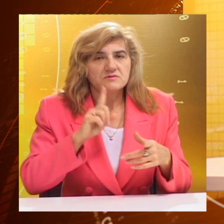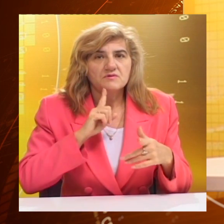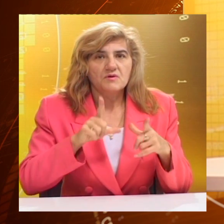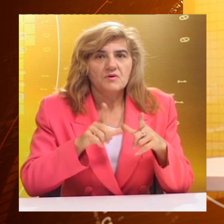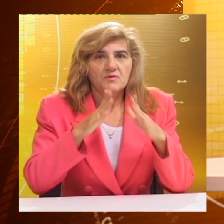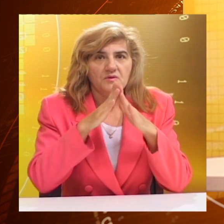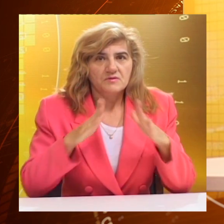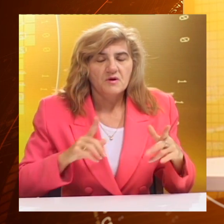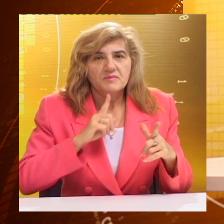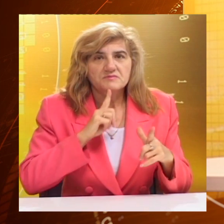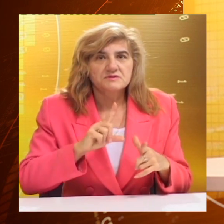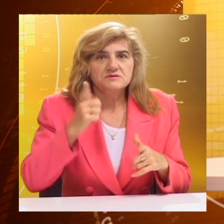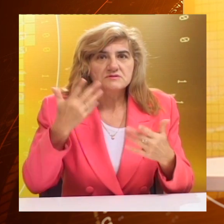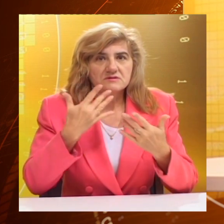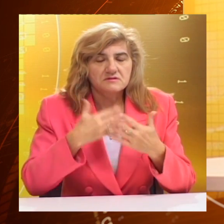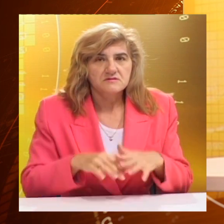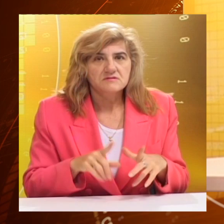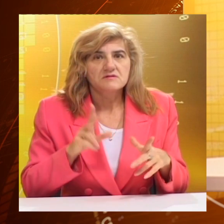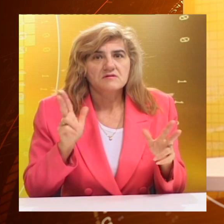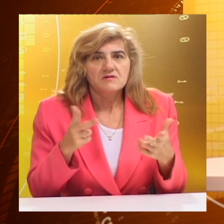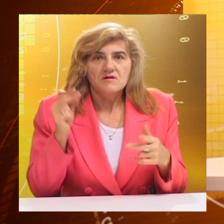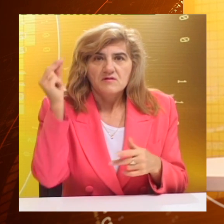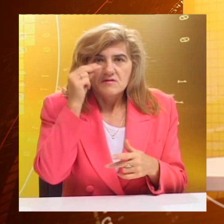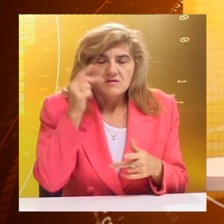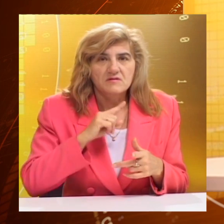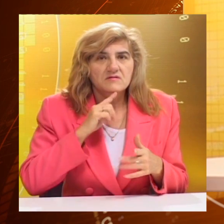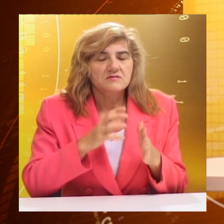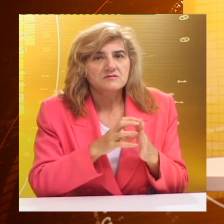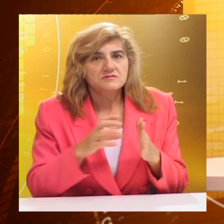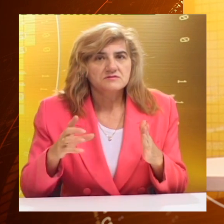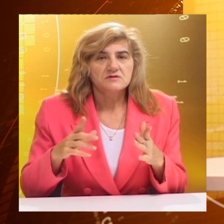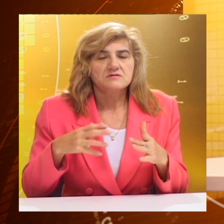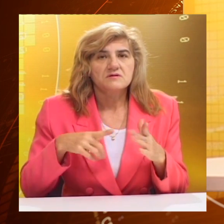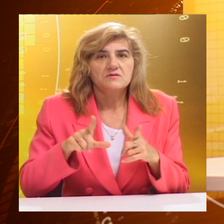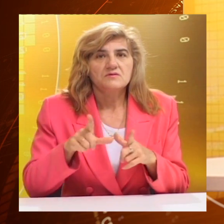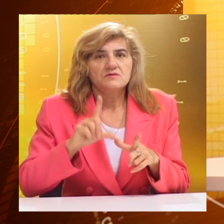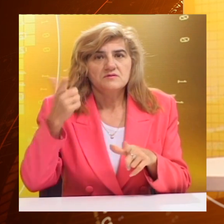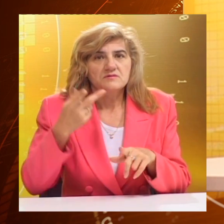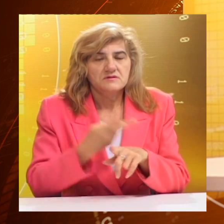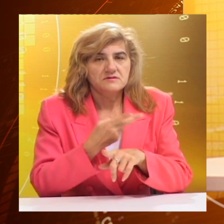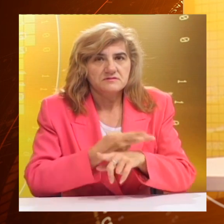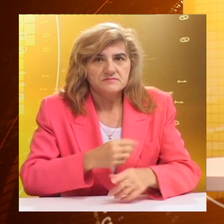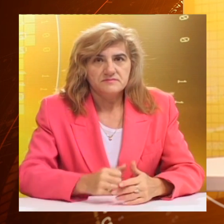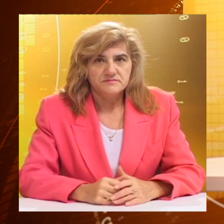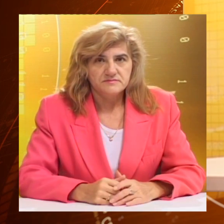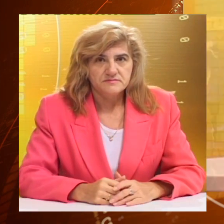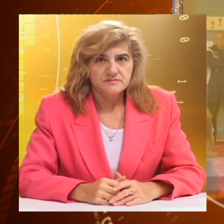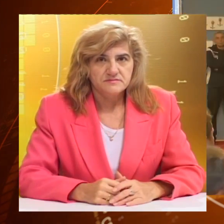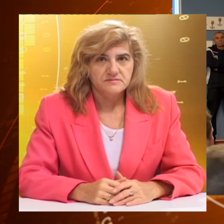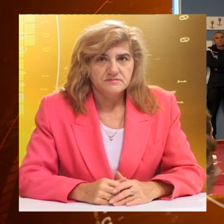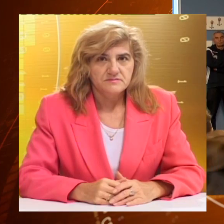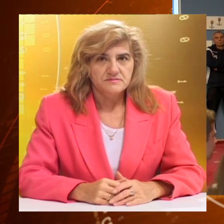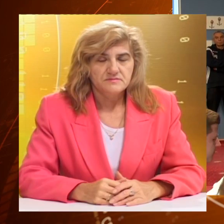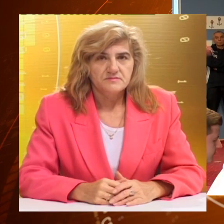praktično iskustvo u domaćim i stranim kompanijama kao i šansu da školovanje nastave u inostranstvu.